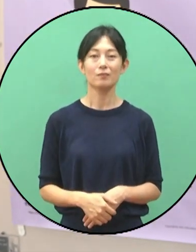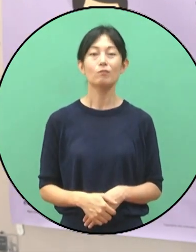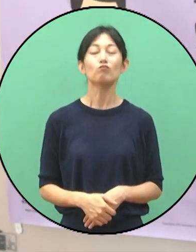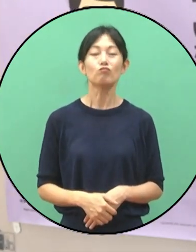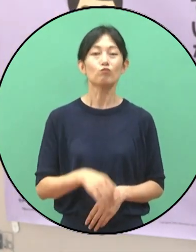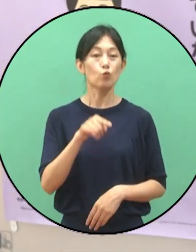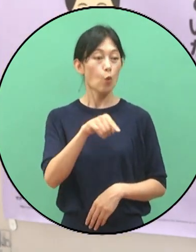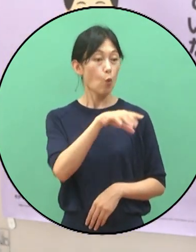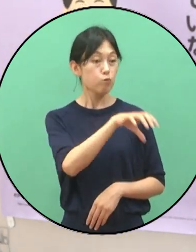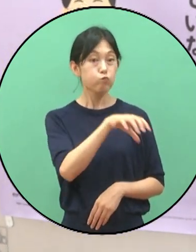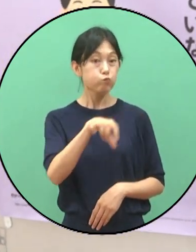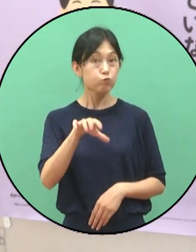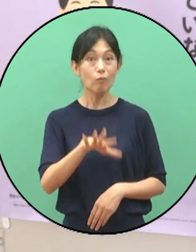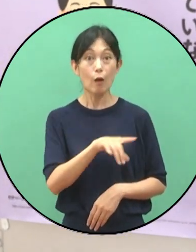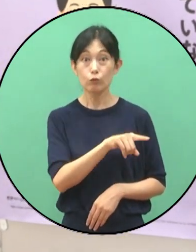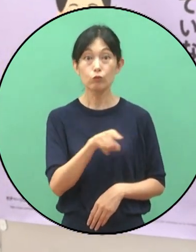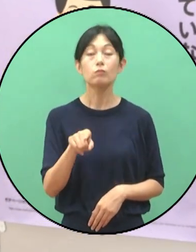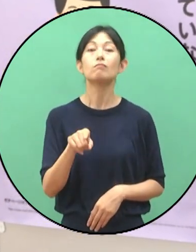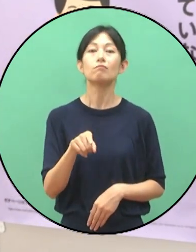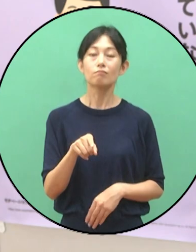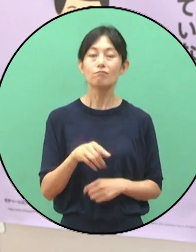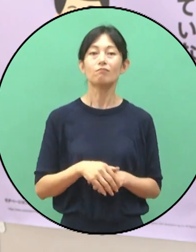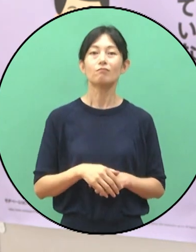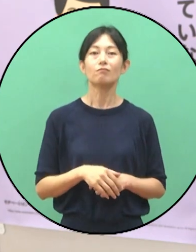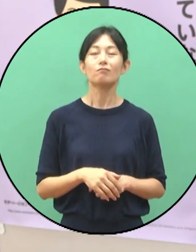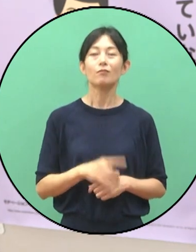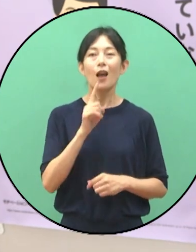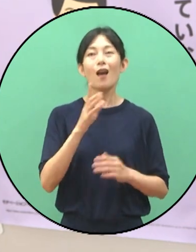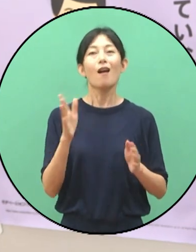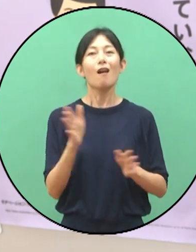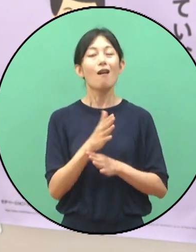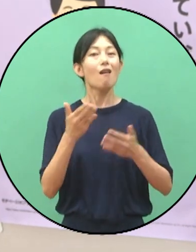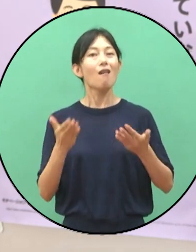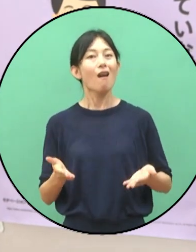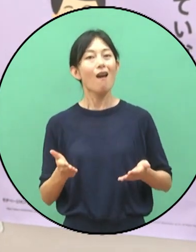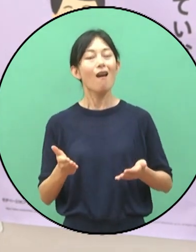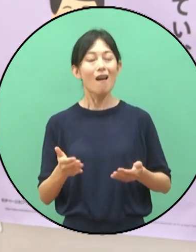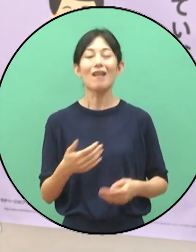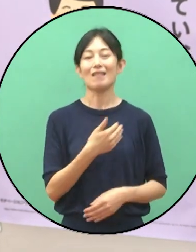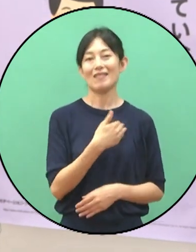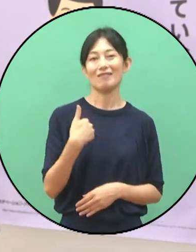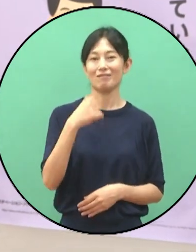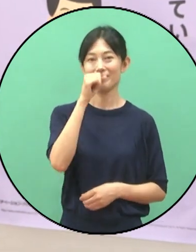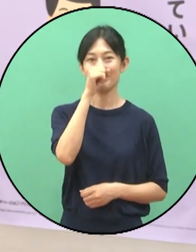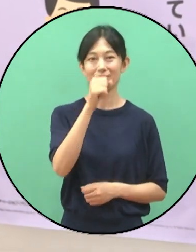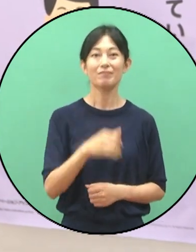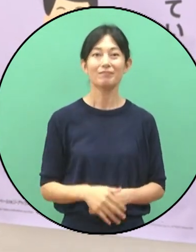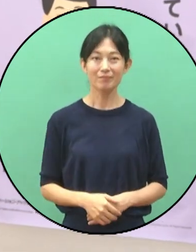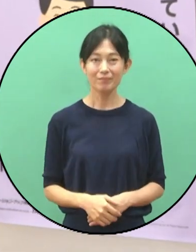るとやっぱり少しの息抜きだったりになるんでいいかなと思います。